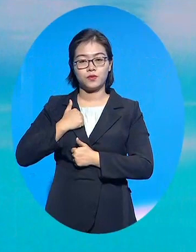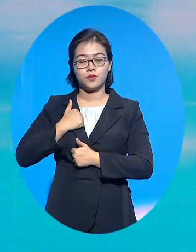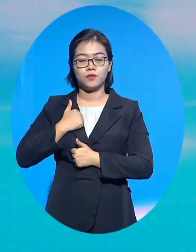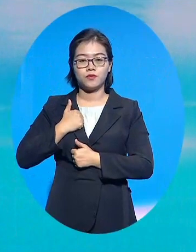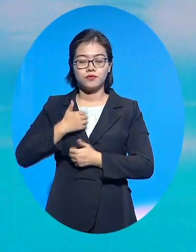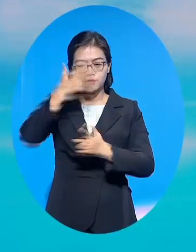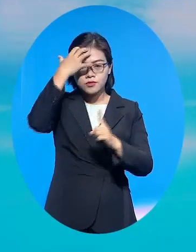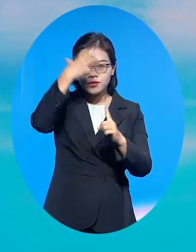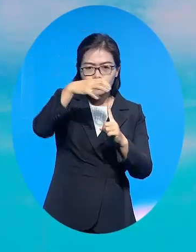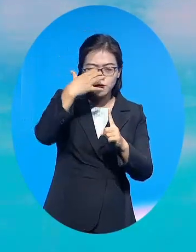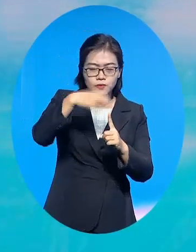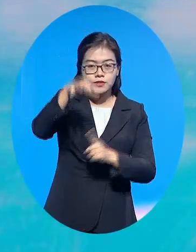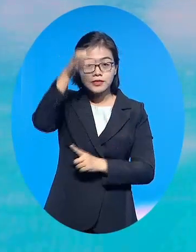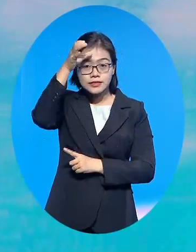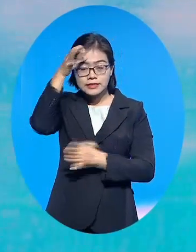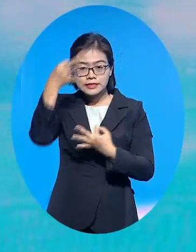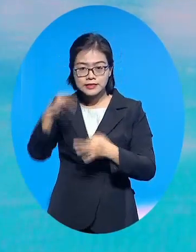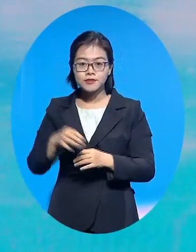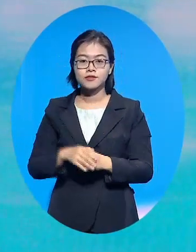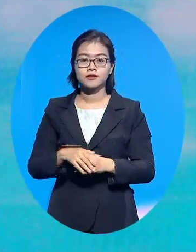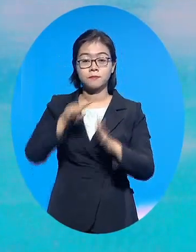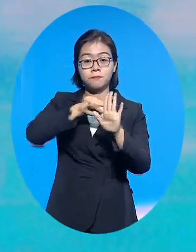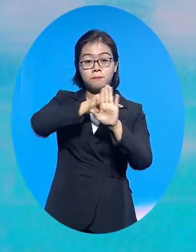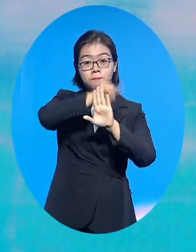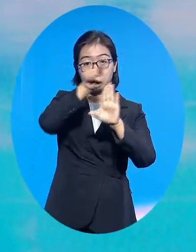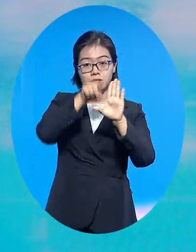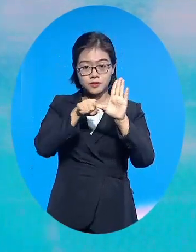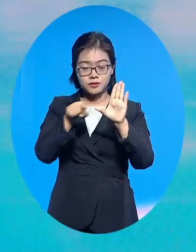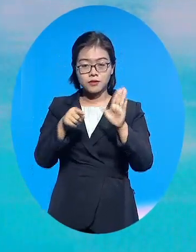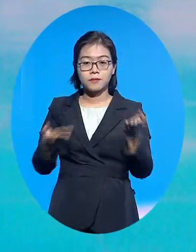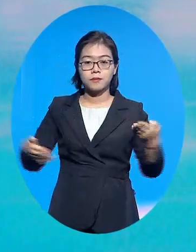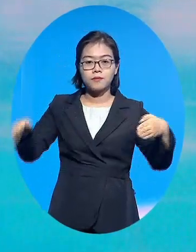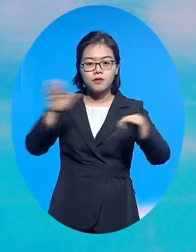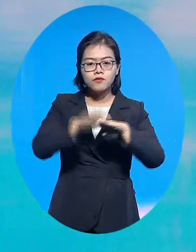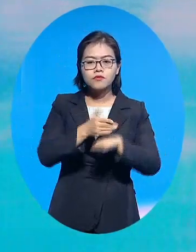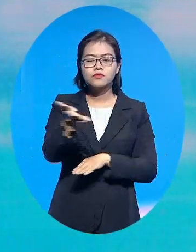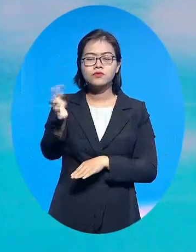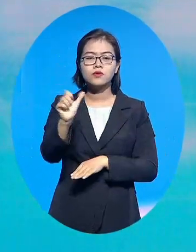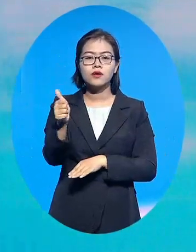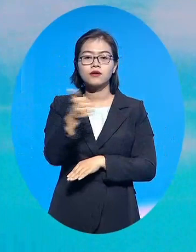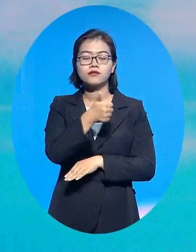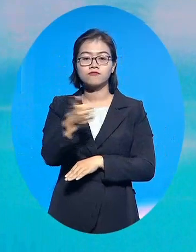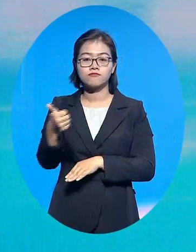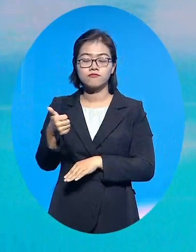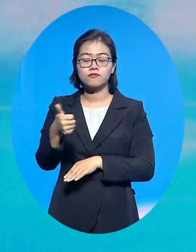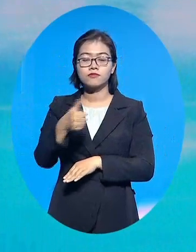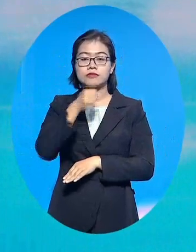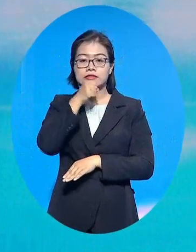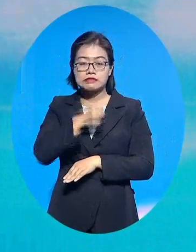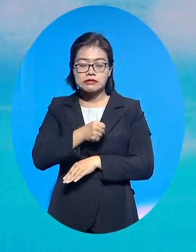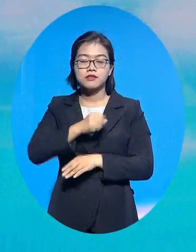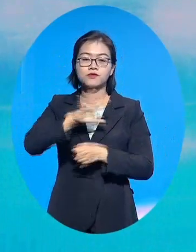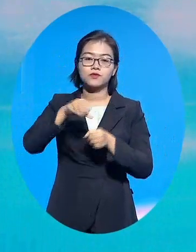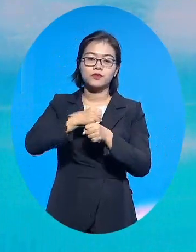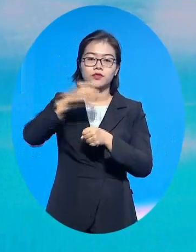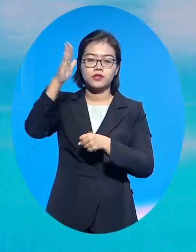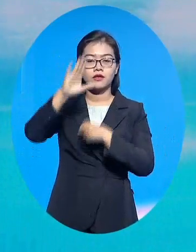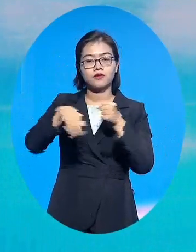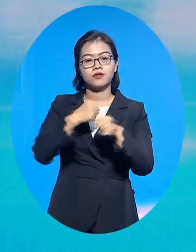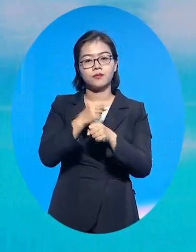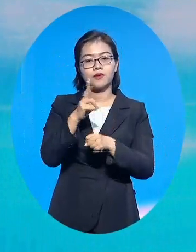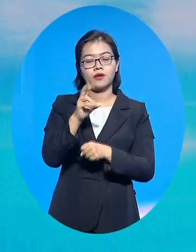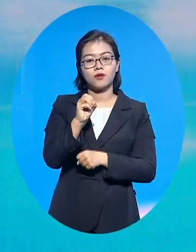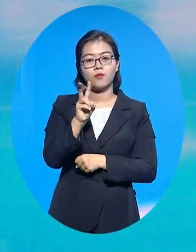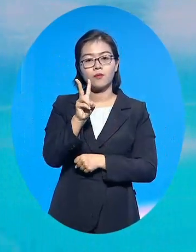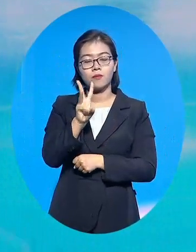về bảo vệ môi trường An Ninh khu vực biên giới vùng biển cho người cao tuổi giai đoạn 2021 2030 Phó Bí thư Thành ủy